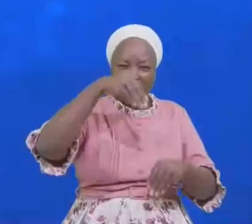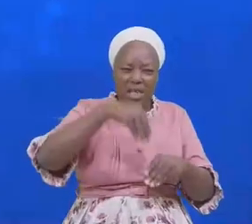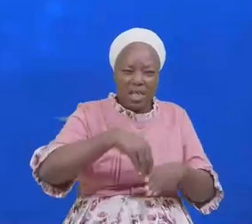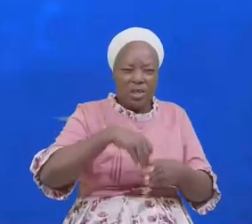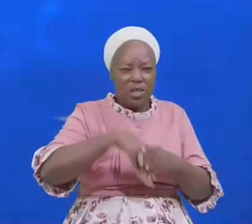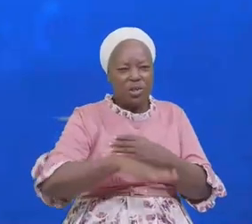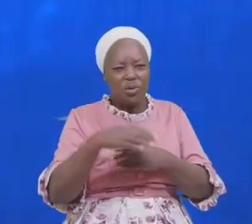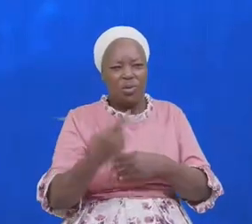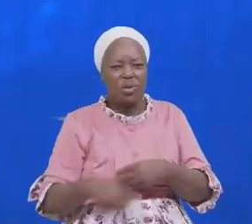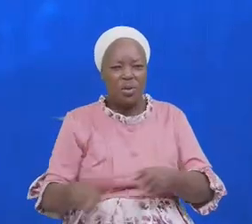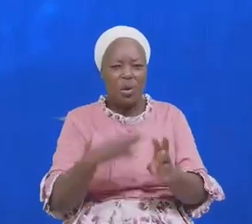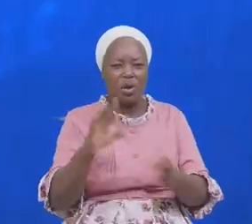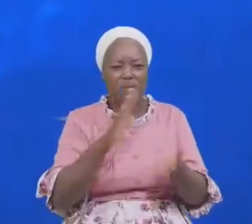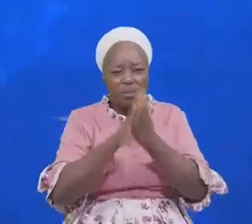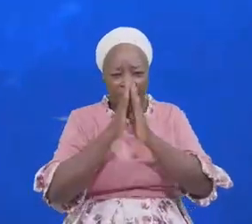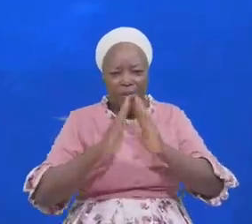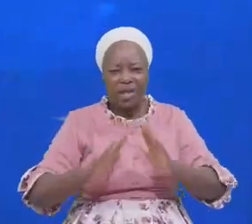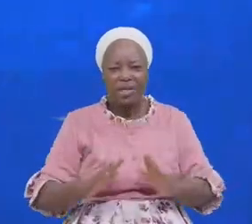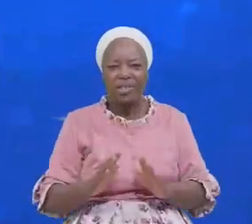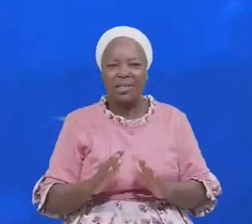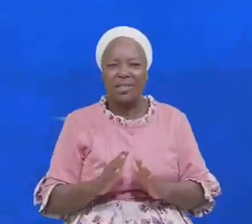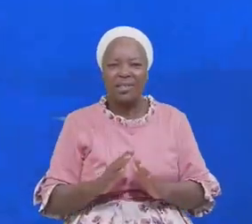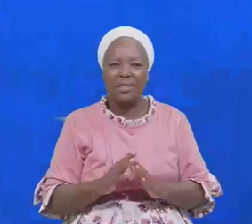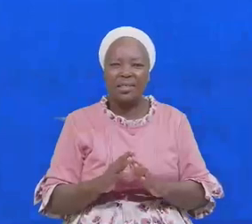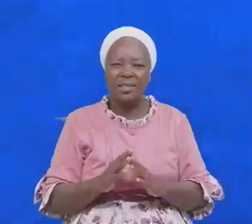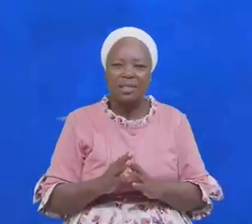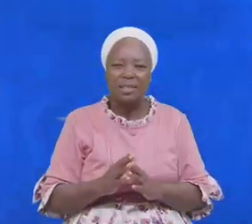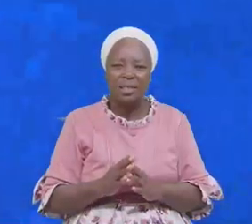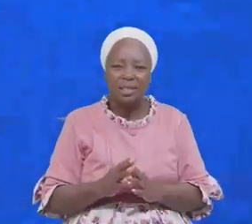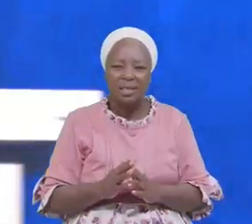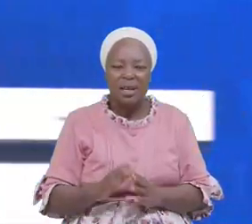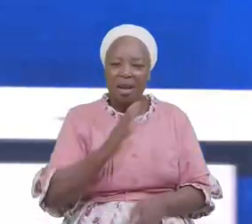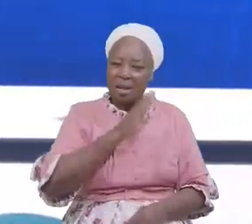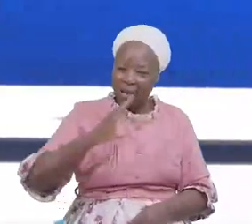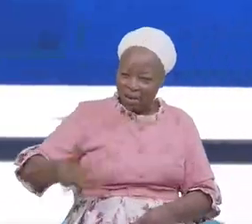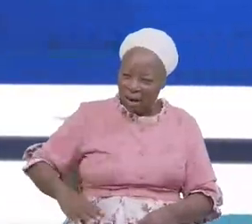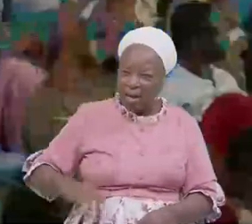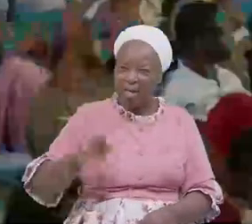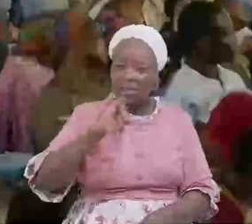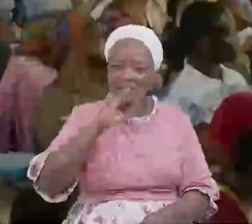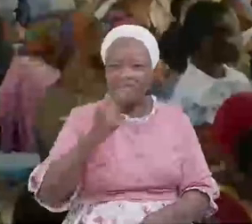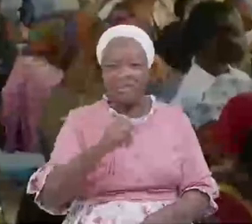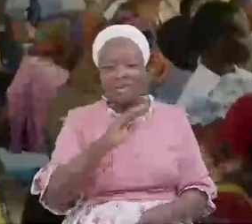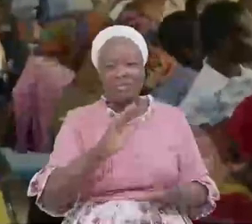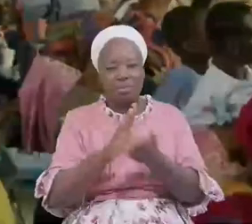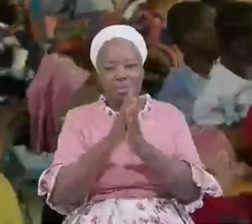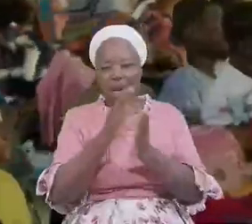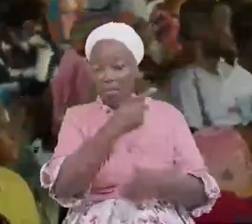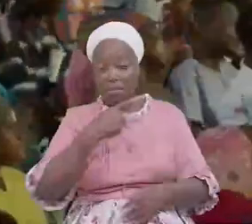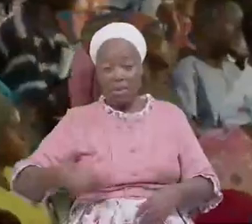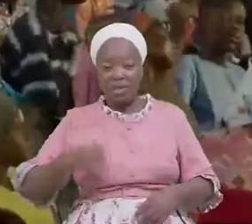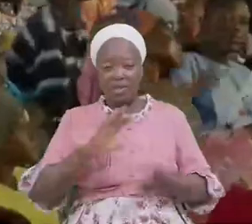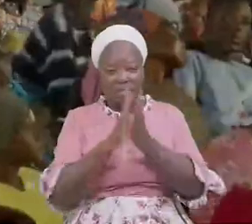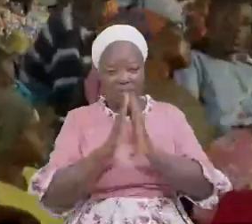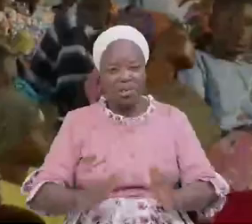Et il dirigera et conduira donc nos pas sur le chemin de la paix. Christ est le prince de la paix.